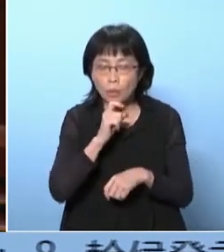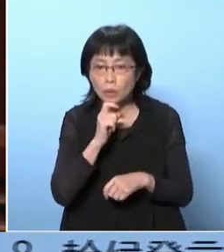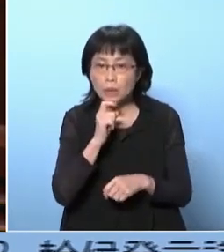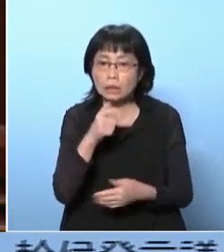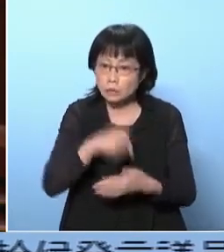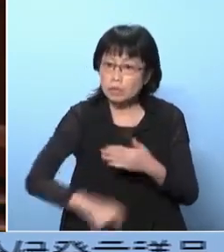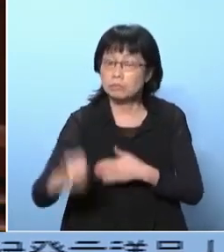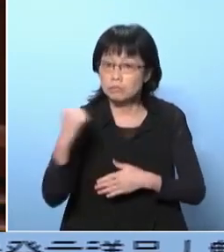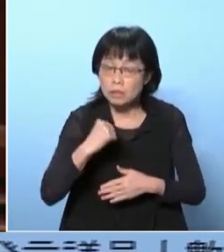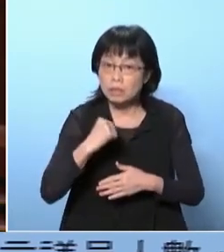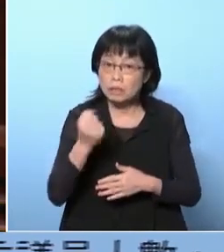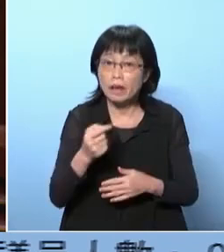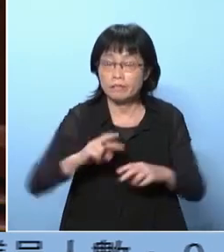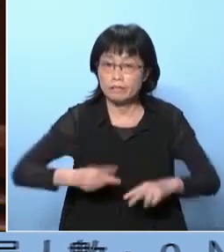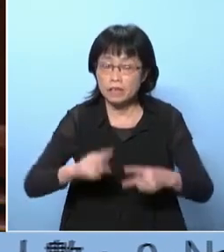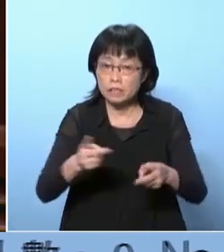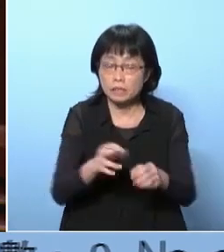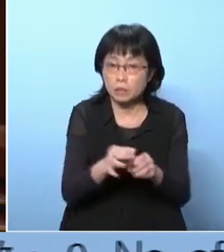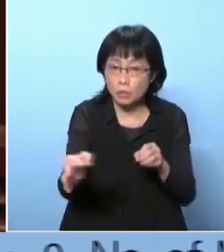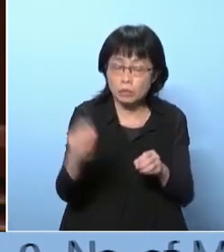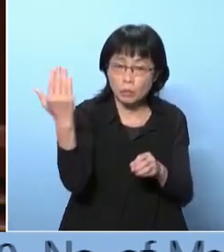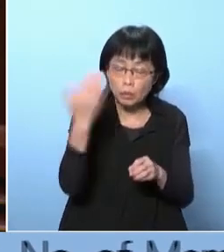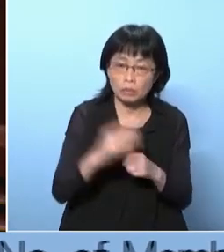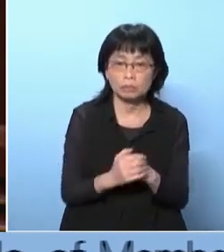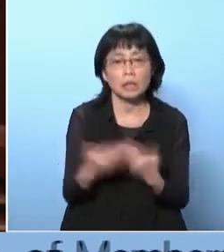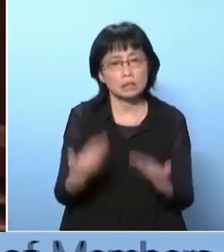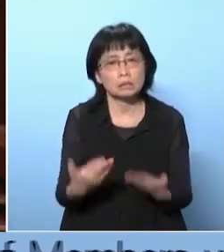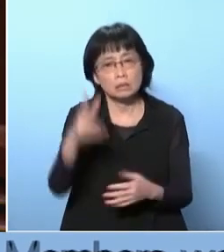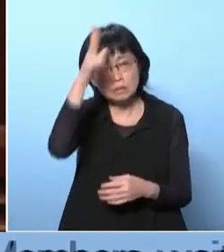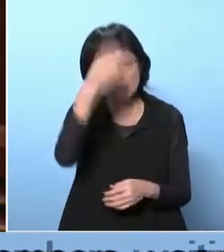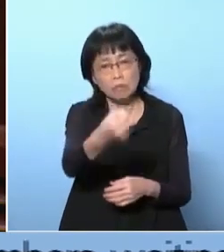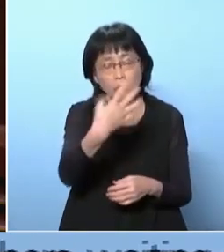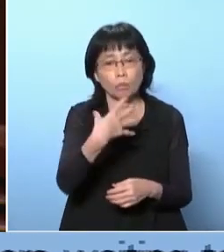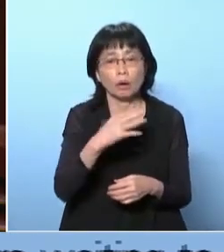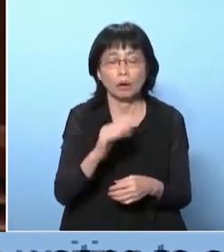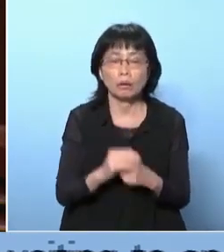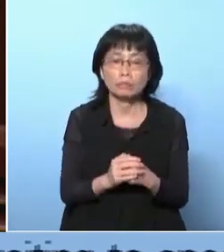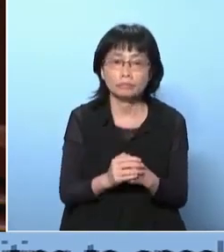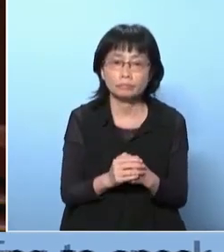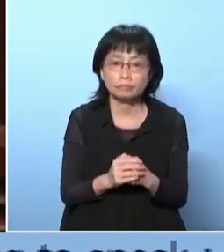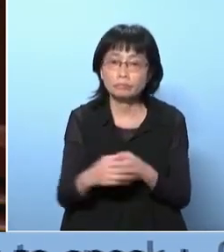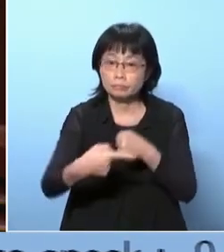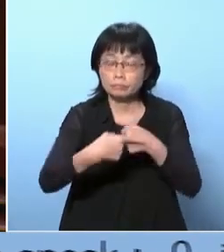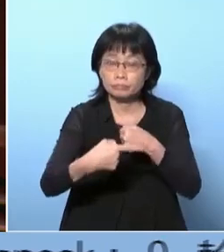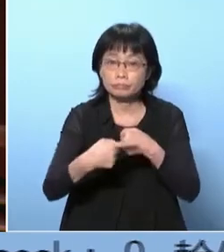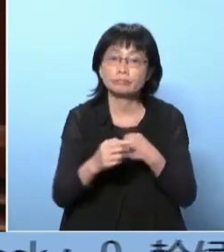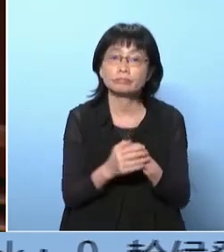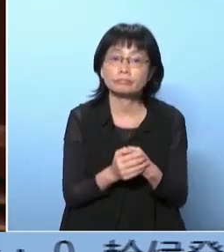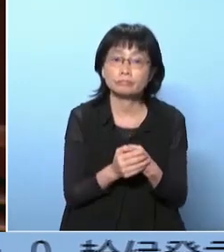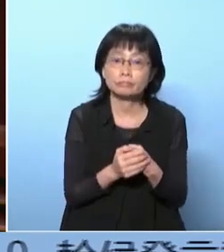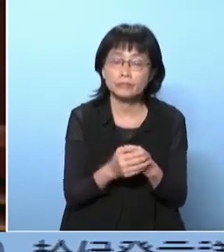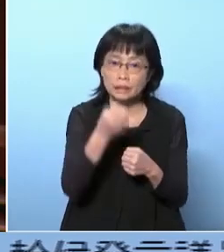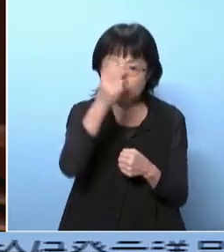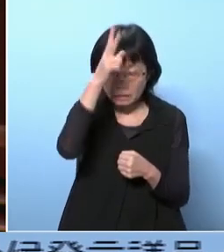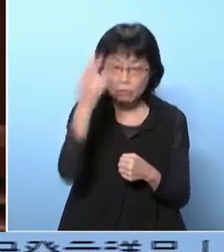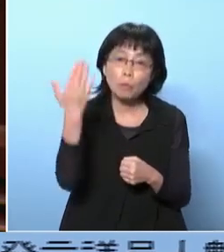展島嶼旅遊。就此，政府可否告知本會：第一，鑑於政府去